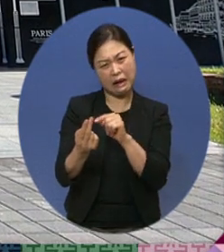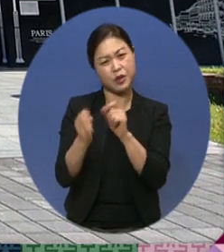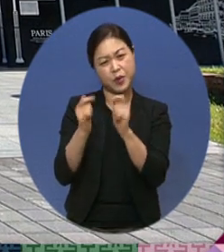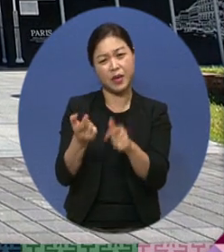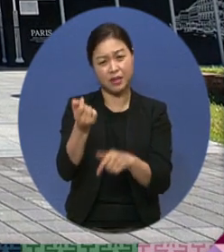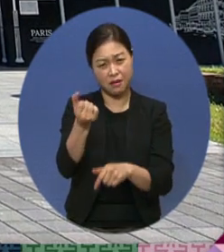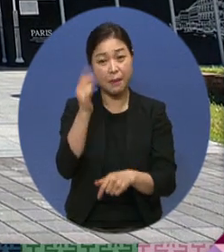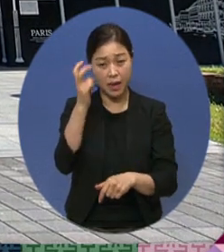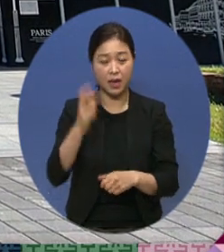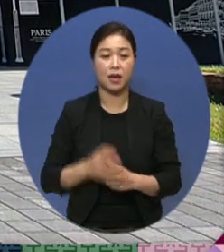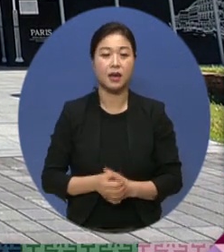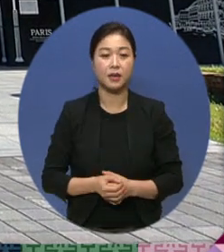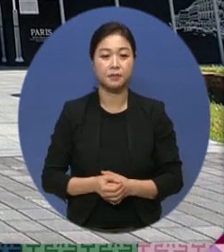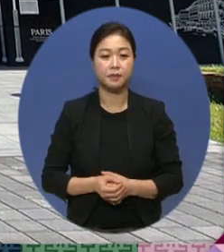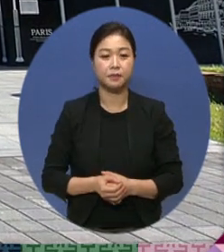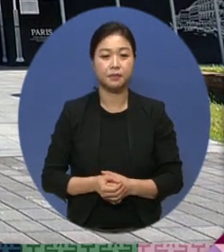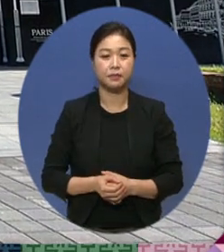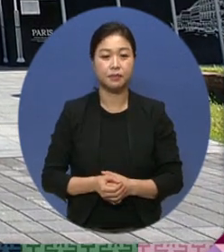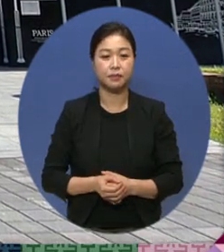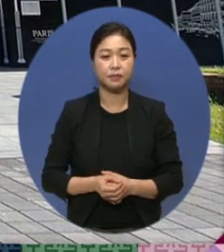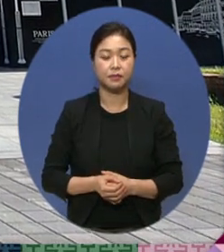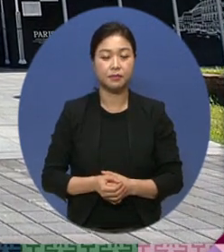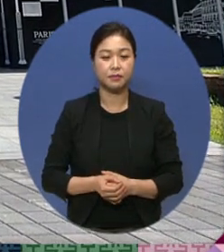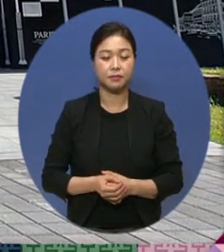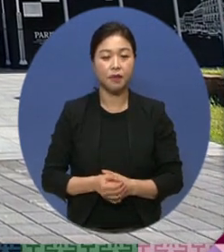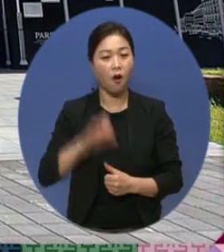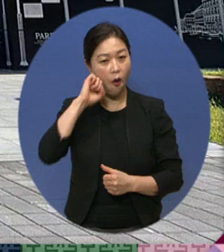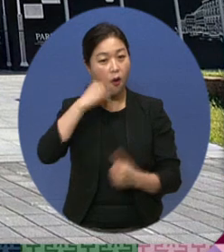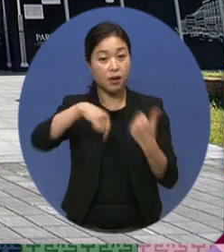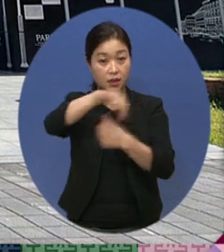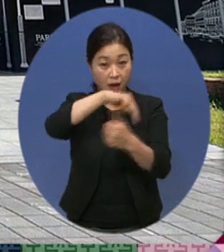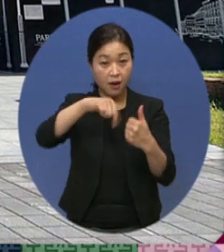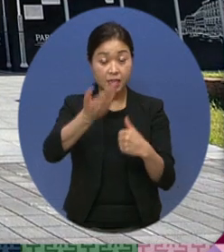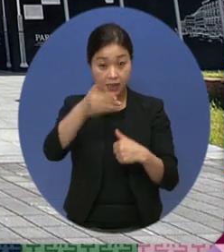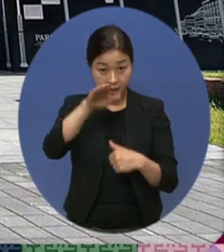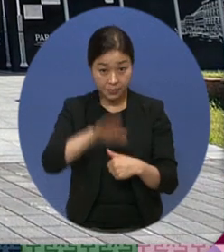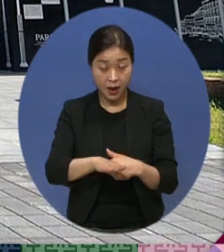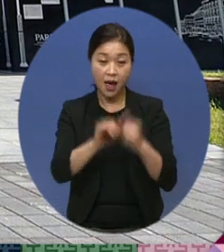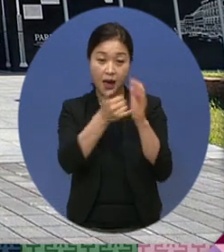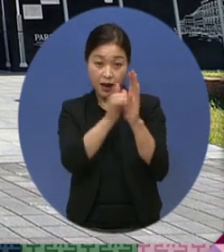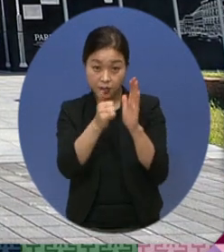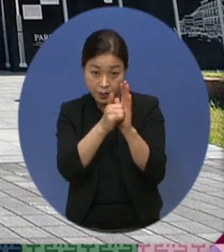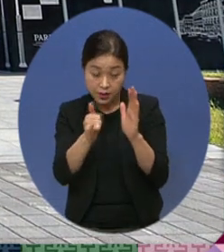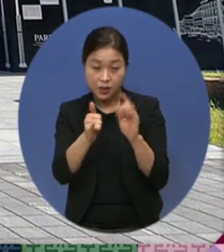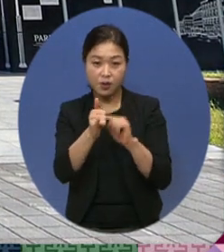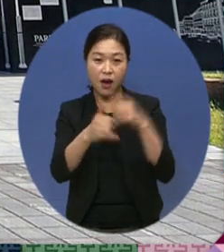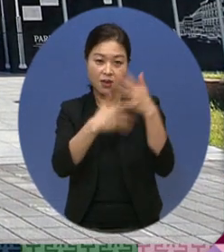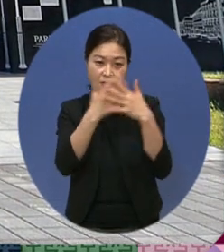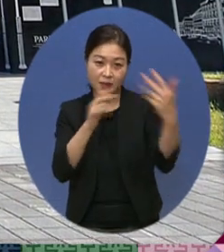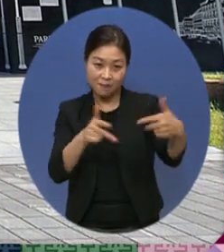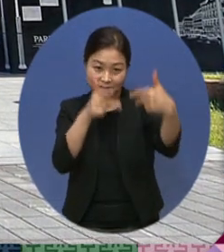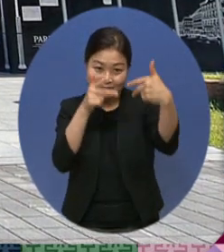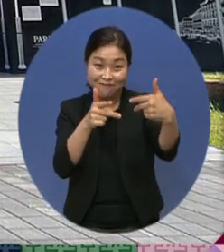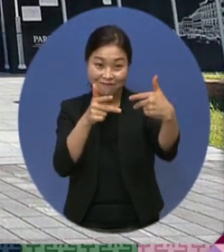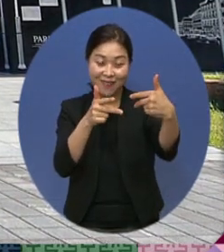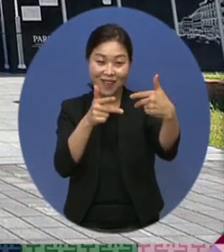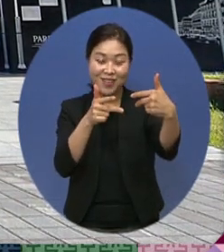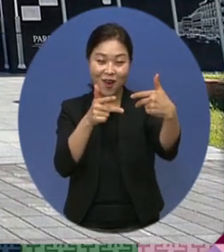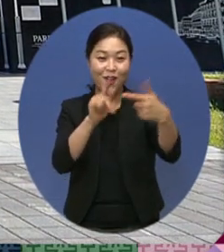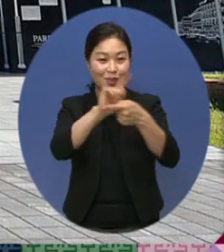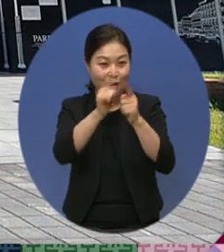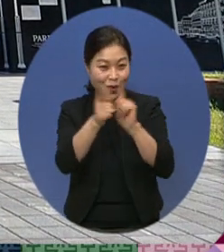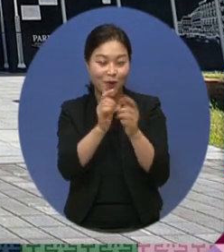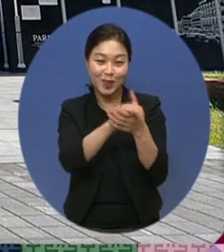적을 것 같군요. 이럴 때일수록 가족들과 함께 화상 전화로 안부를 확인하여 서로의